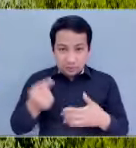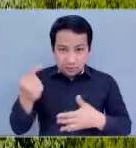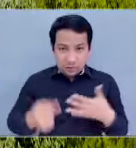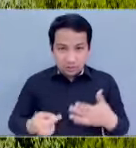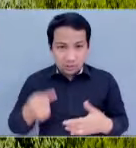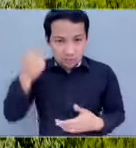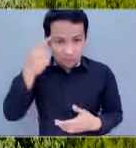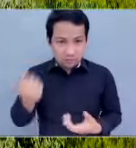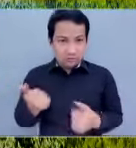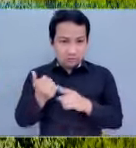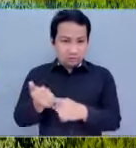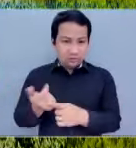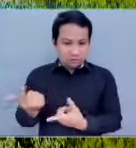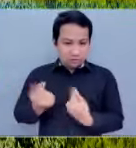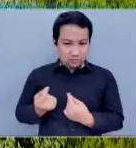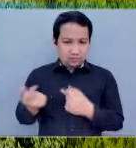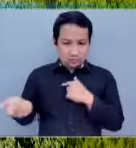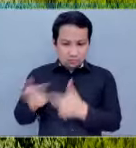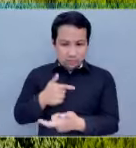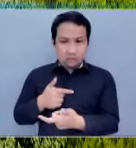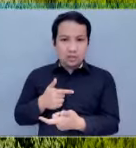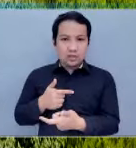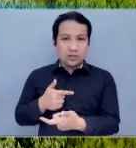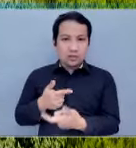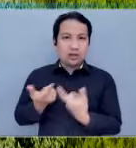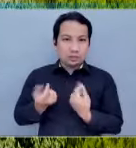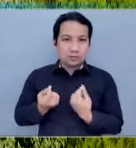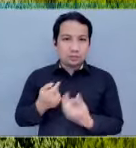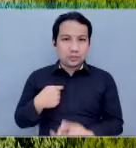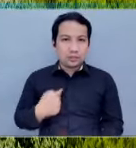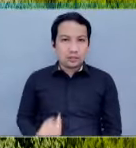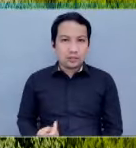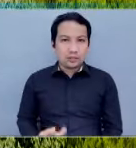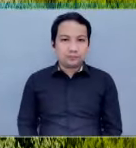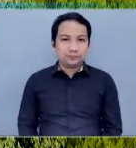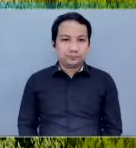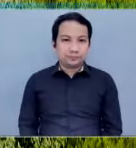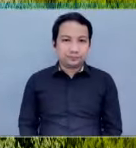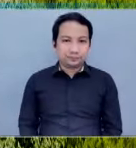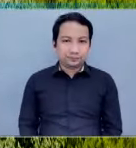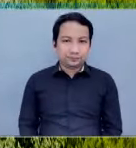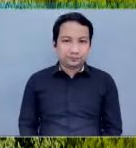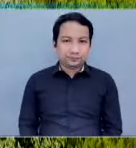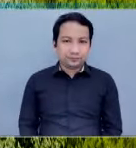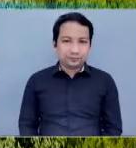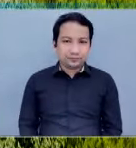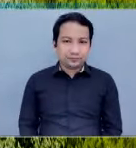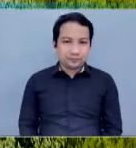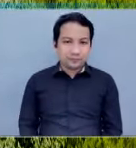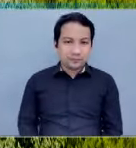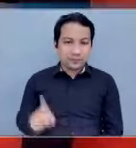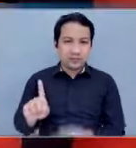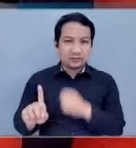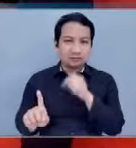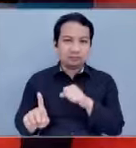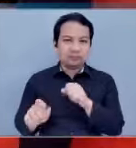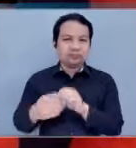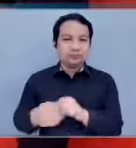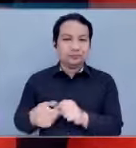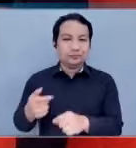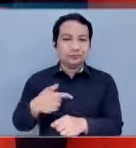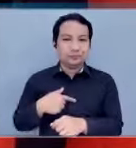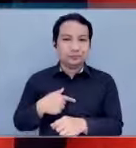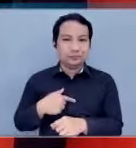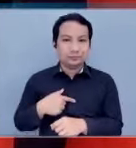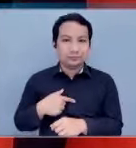ginagawa nyo sa akin. So, I'm doing this. So, Alam mo ba? I agree, hinintay ko yung sagot ni Joseph. Kasi